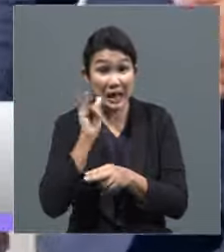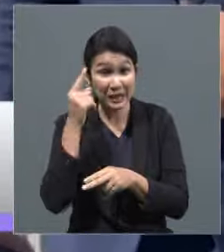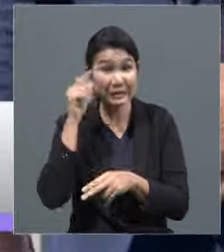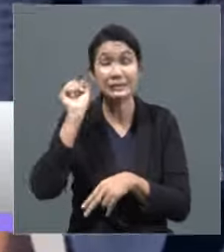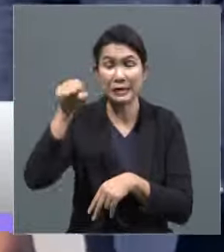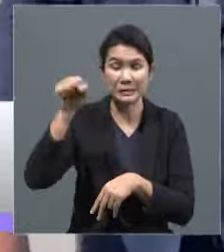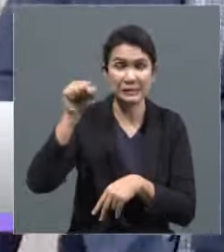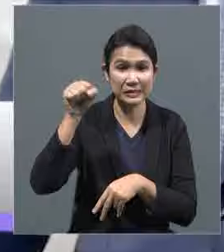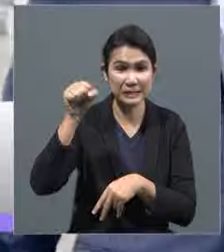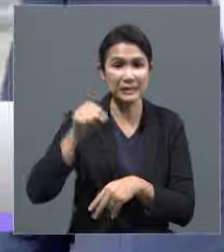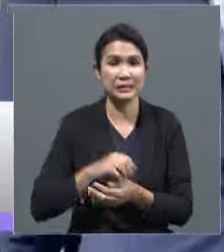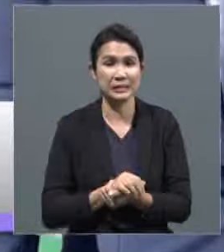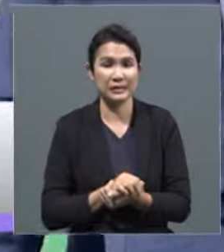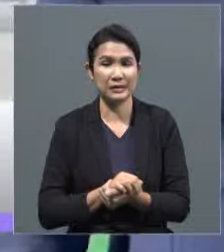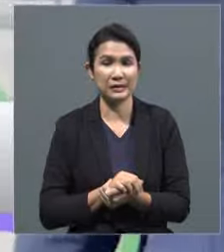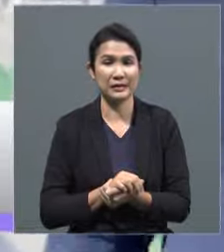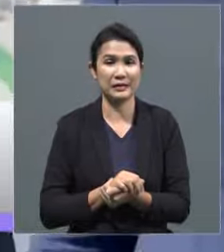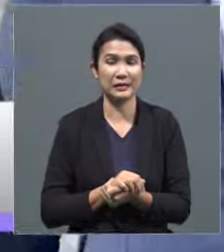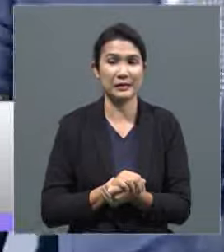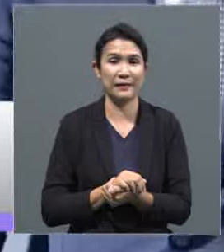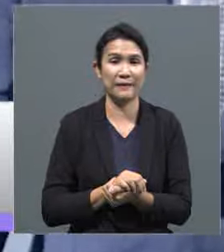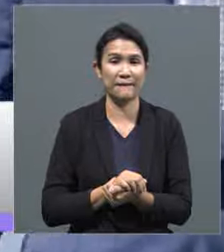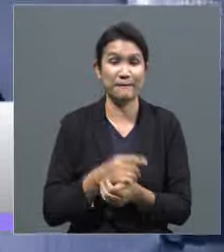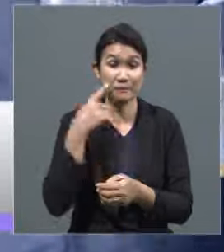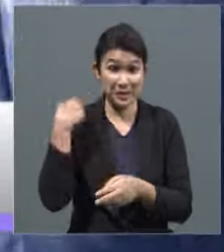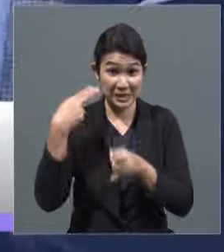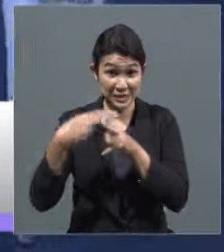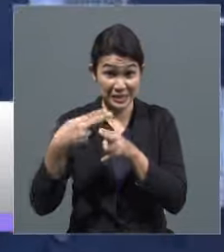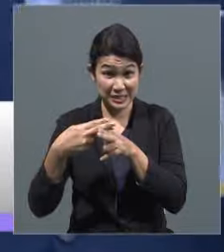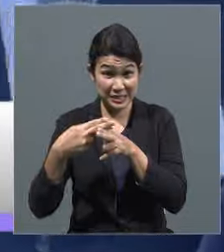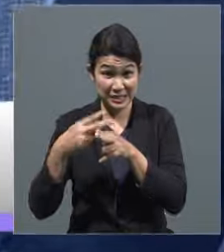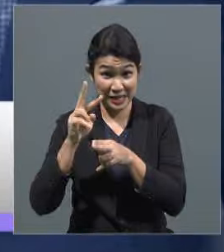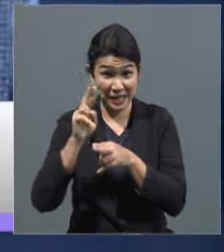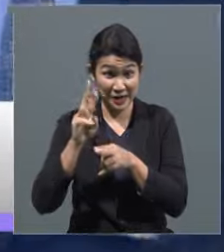น ใช่ไม่ชัด เป็นชื่อลำปี